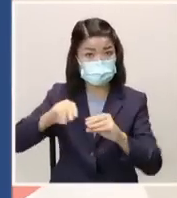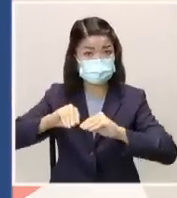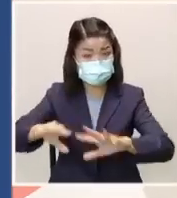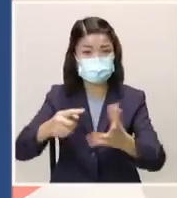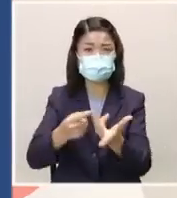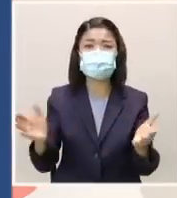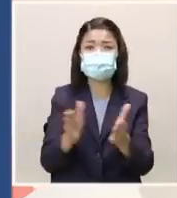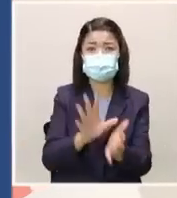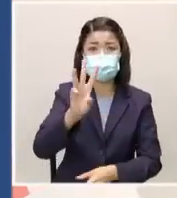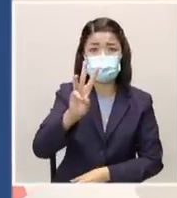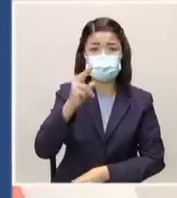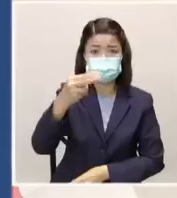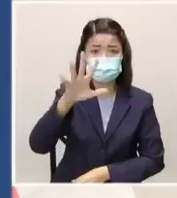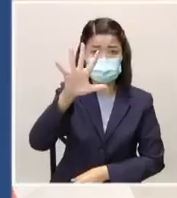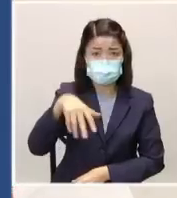ที่